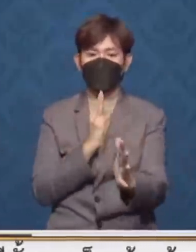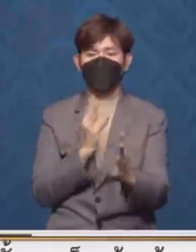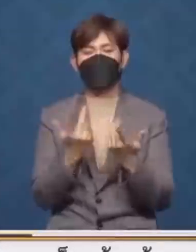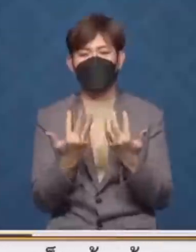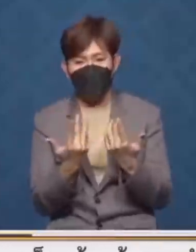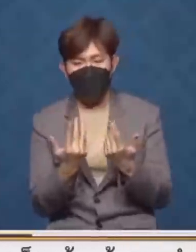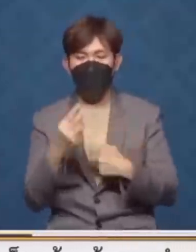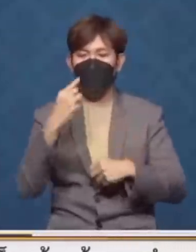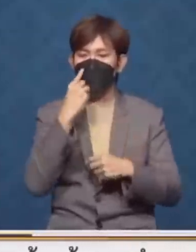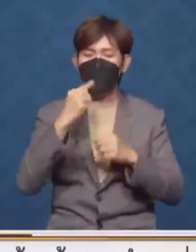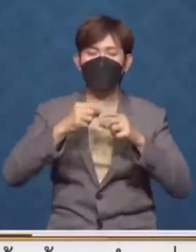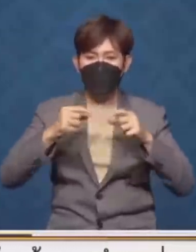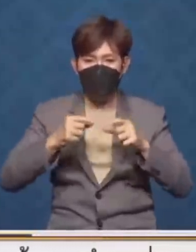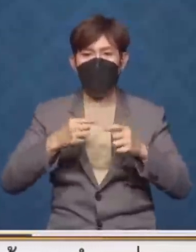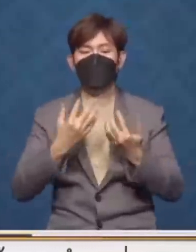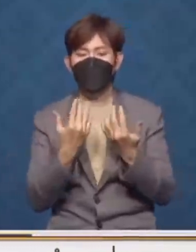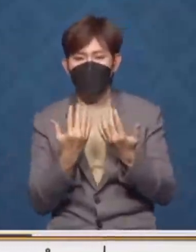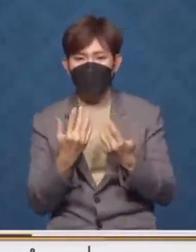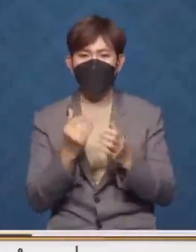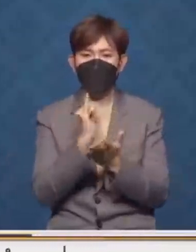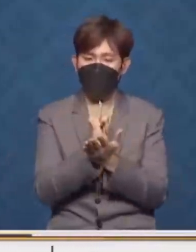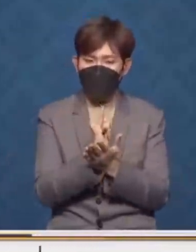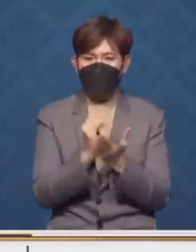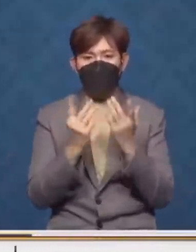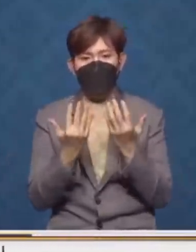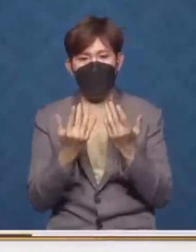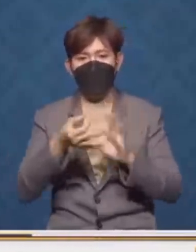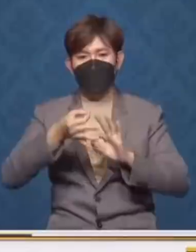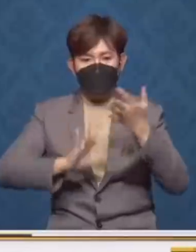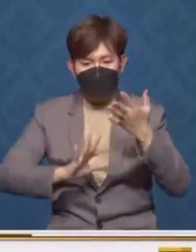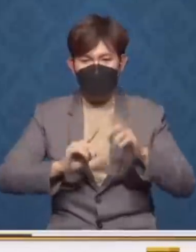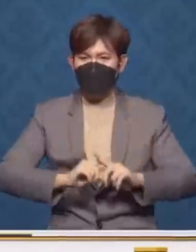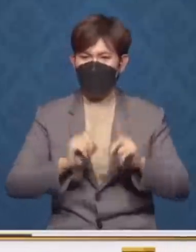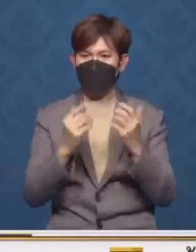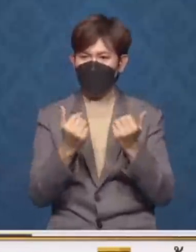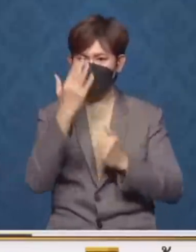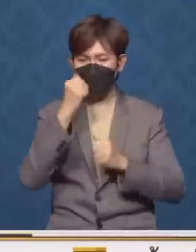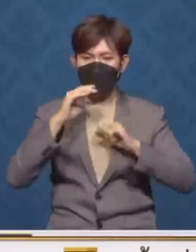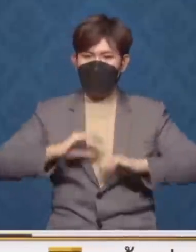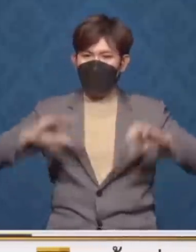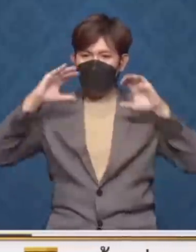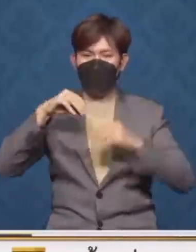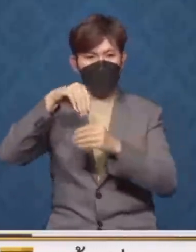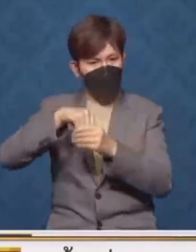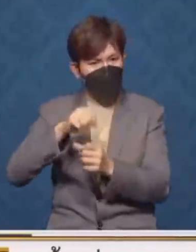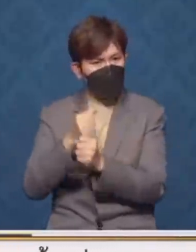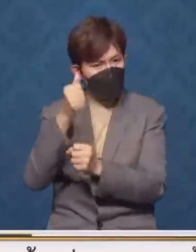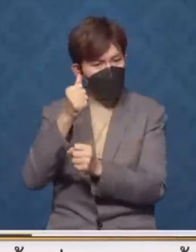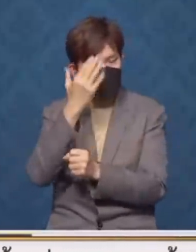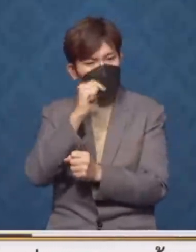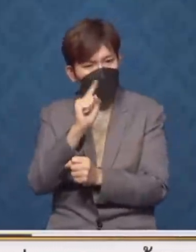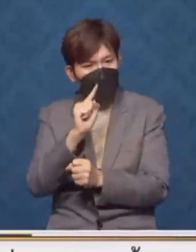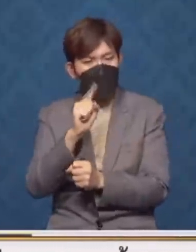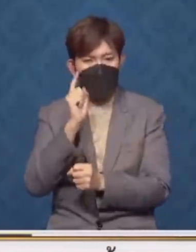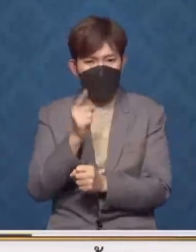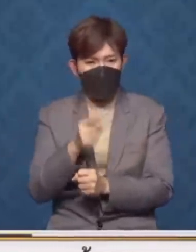ตายกลางถนนต้นเตาเผาศพพังค่ะแต่ว่าฉะนั้นก็ยังอยู่ได้จริงๆเตาเผาศพต้องอยู่นะคะแต่รัฐบาลต้อง